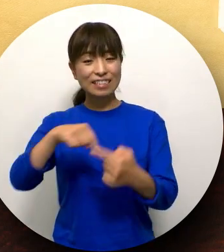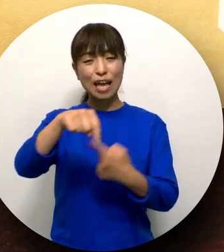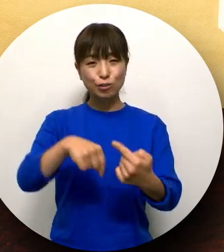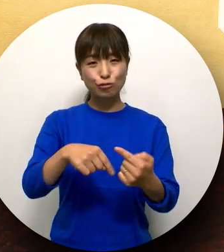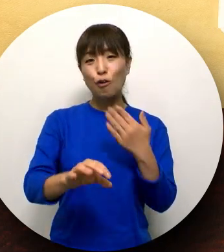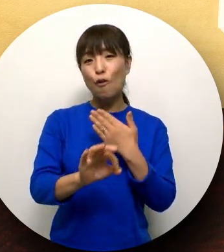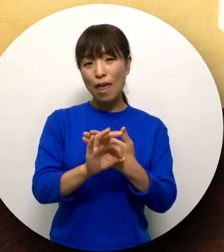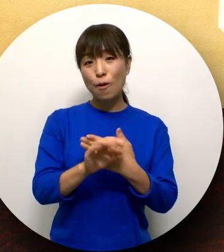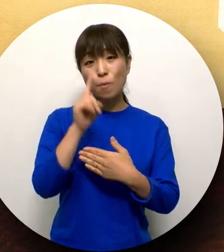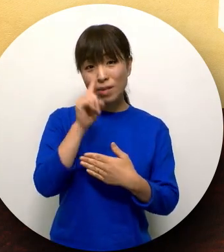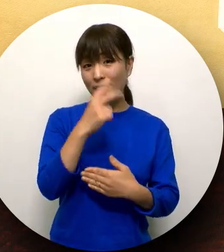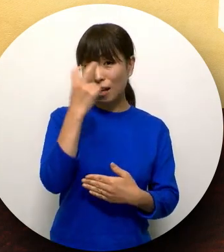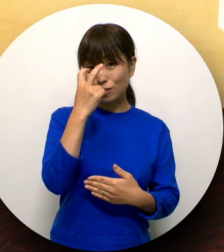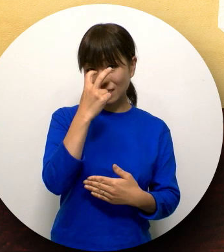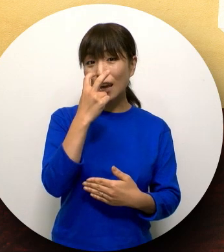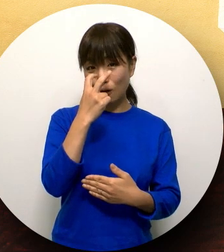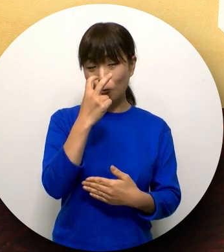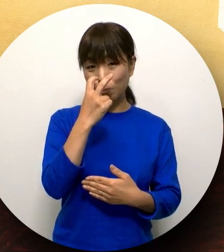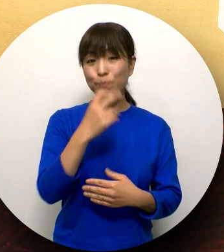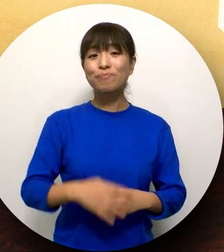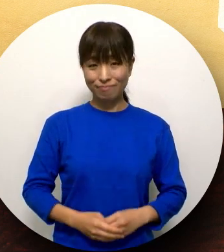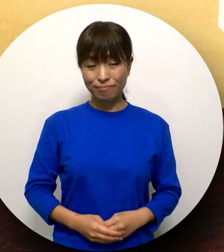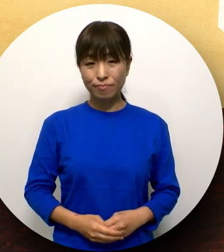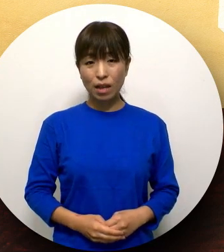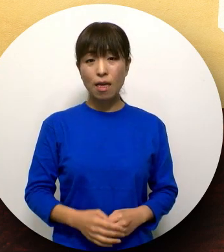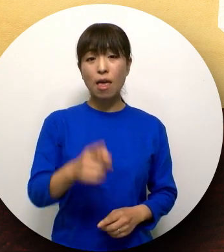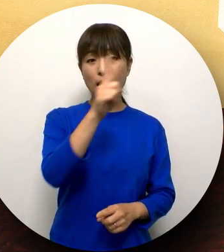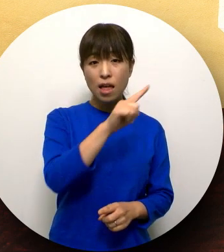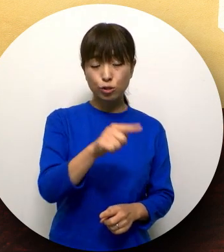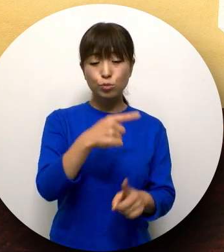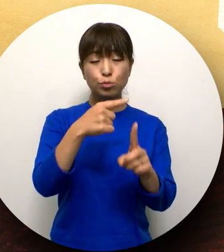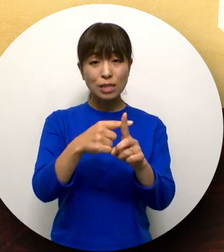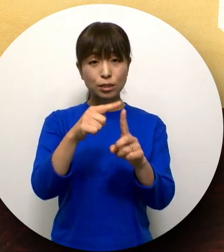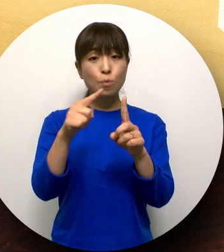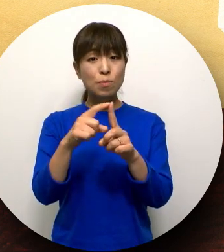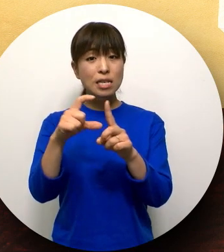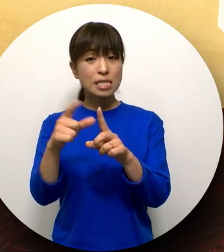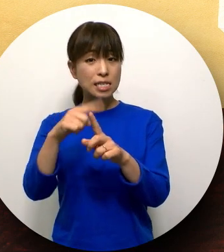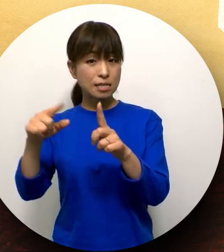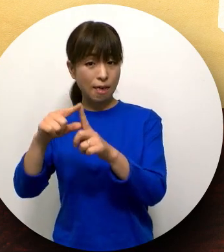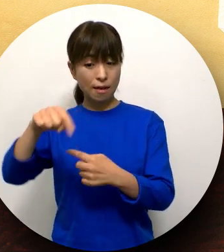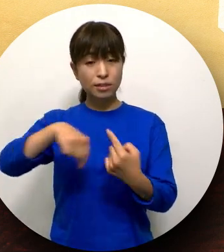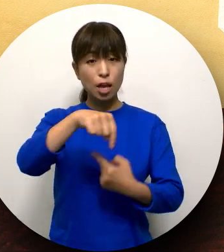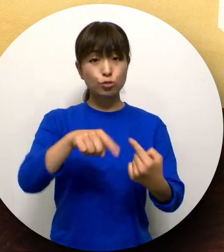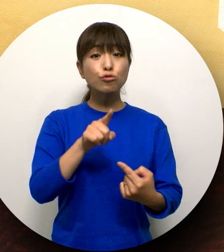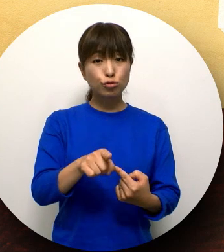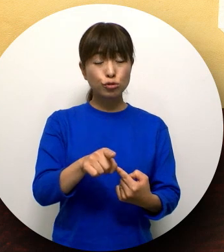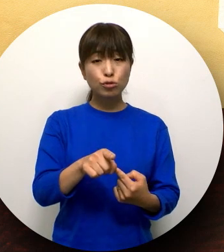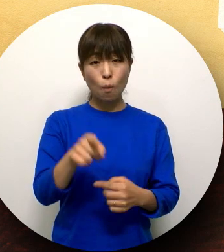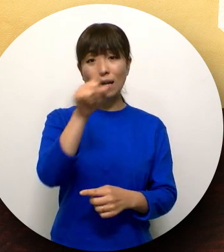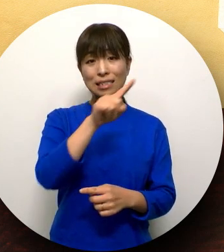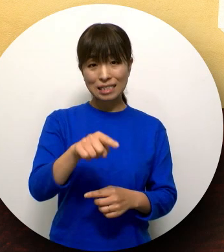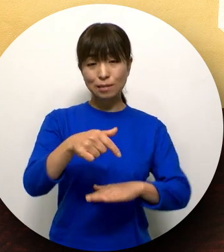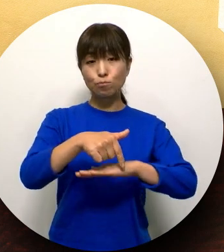事例を見ながら確認していこう。そもそも S プラス PDCA サイクルっていうのは C、